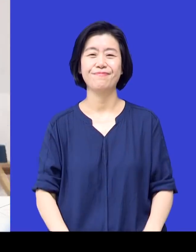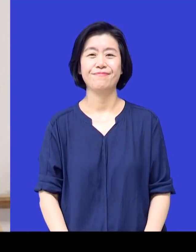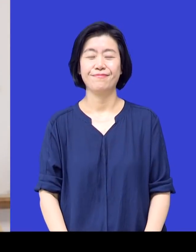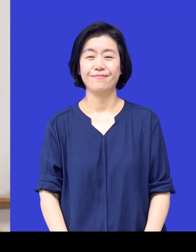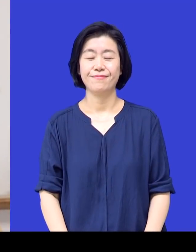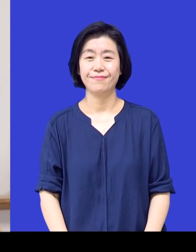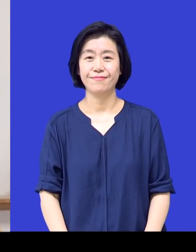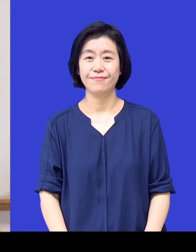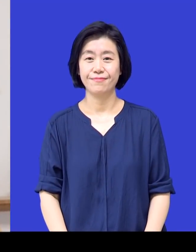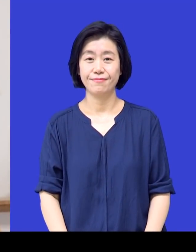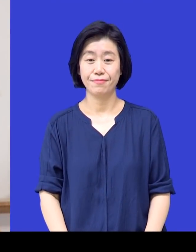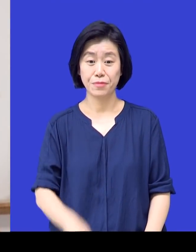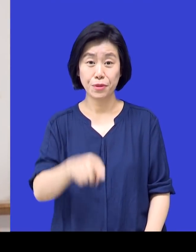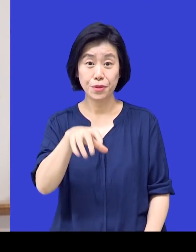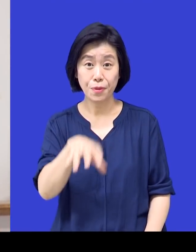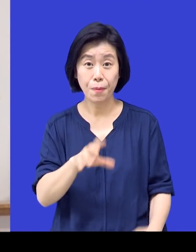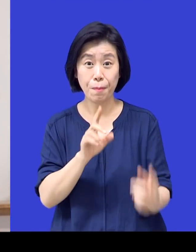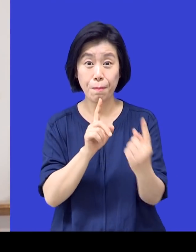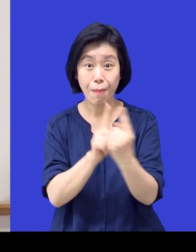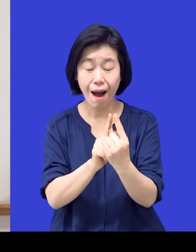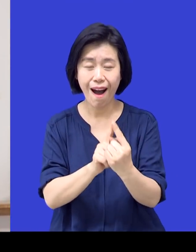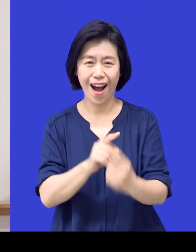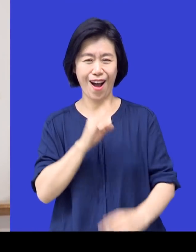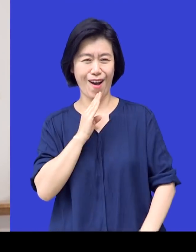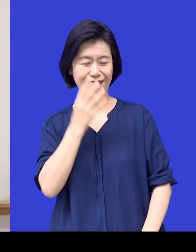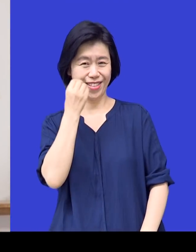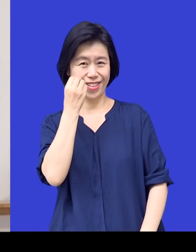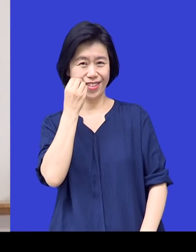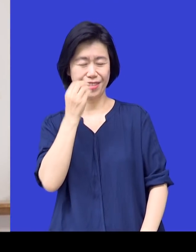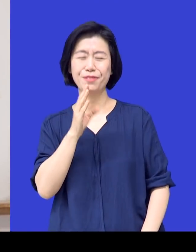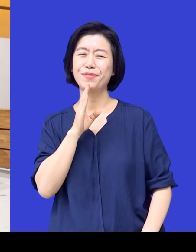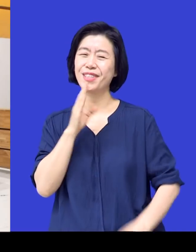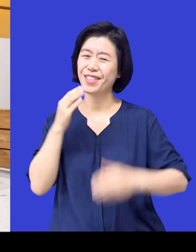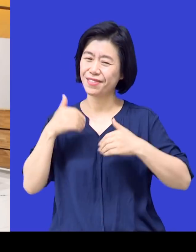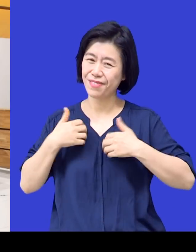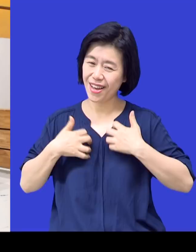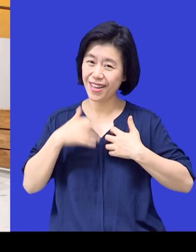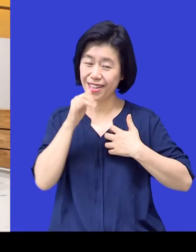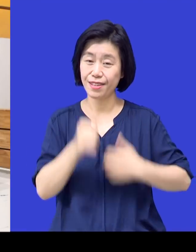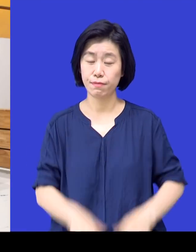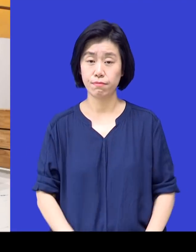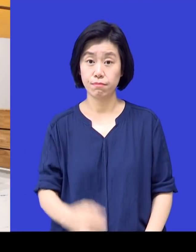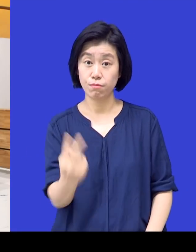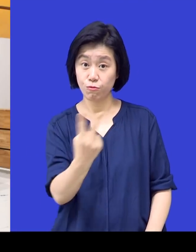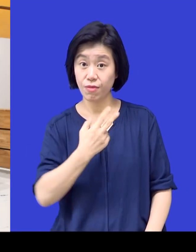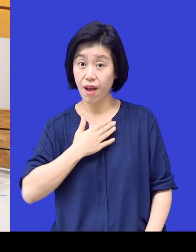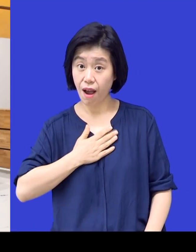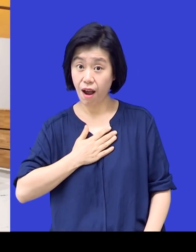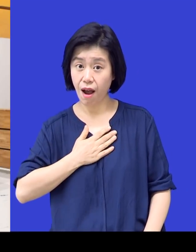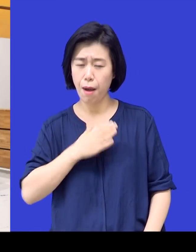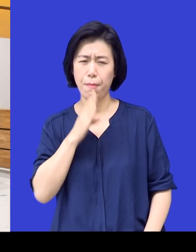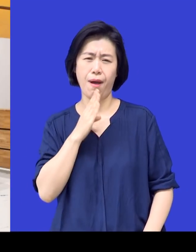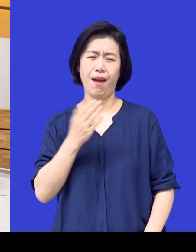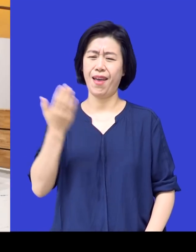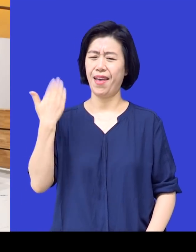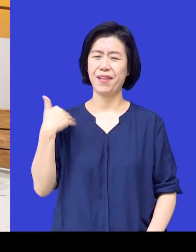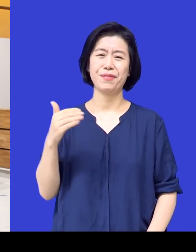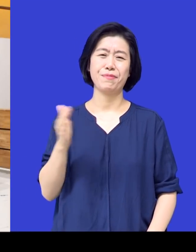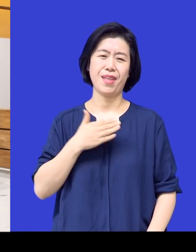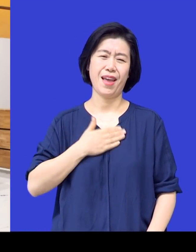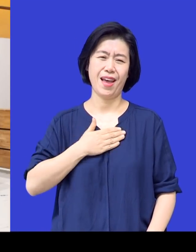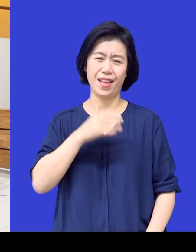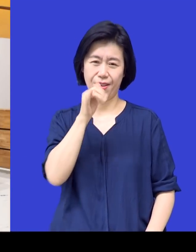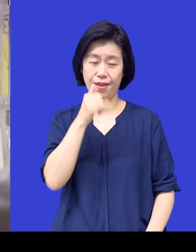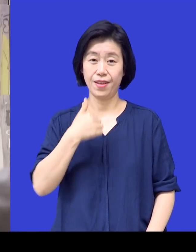안녕하세요. 아이고 또 여기서 뵈니까 또 다 그러게요. 반갑습니다. 너무 반가워요. 네네. 친분이 있으시고. 예, 저랑 네, 뭐 오래된. 패션 활동을